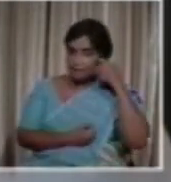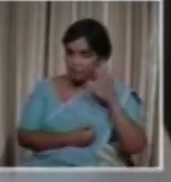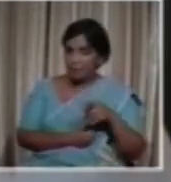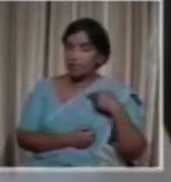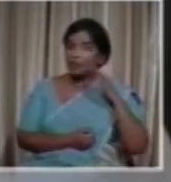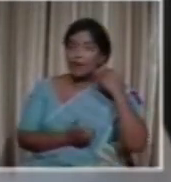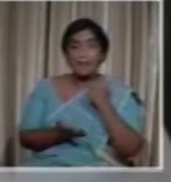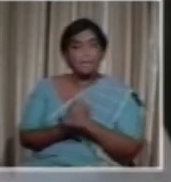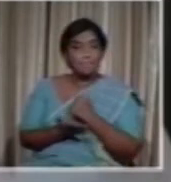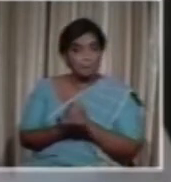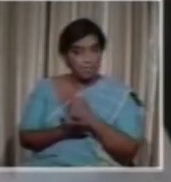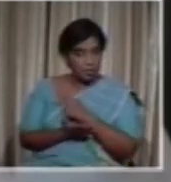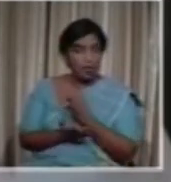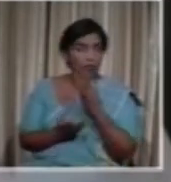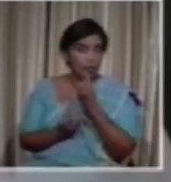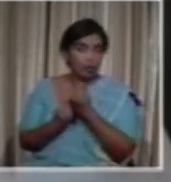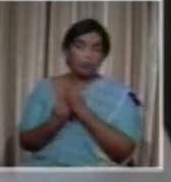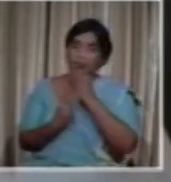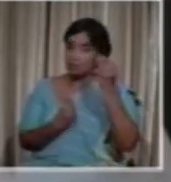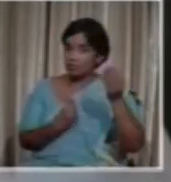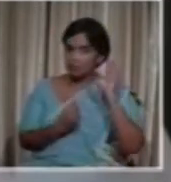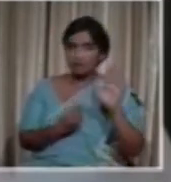විශේෂයෙන් මහ බැංකුවේ සඳහා මුදල් ප්‍රතිපාදන වෙන් කළ